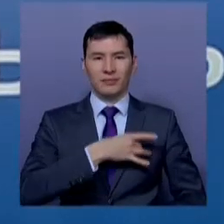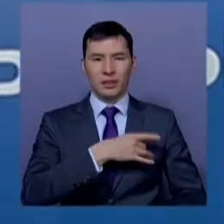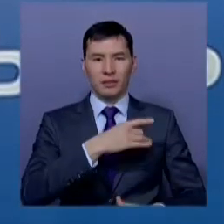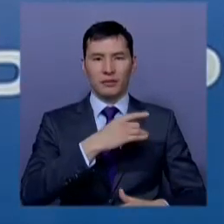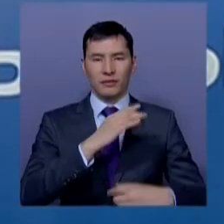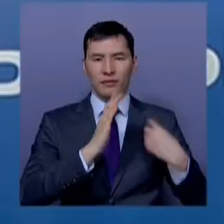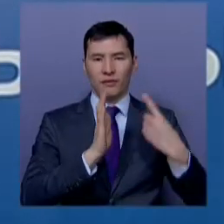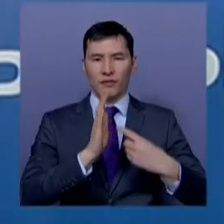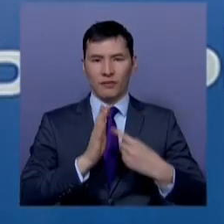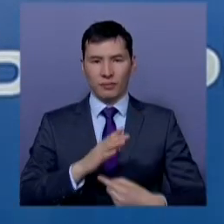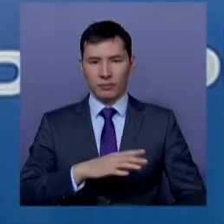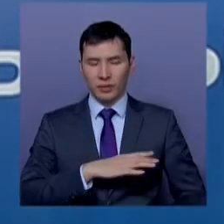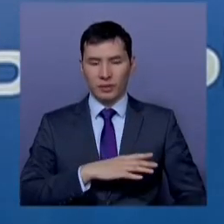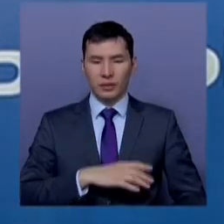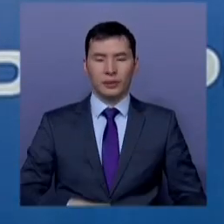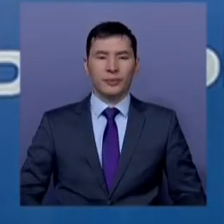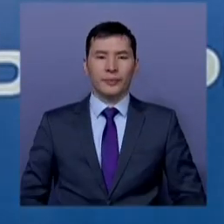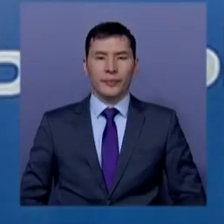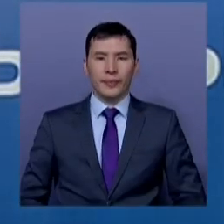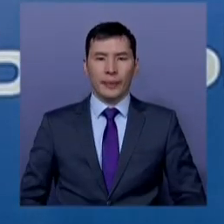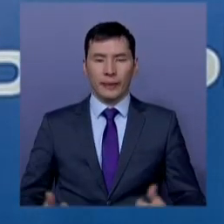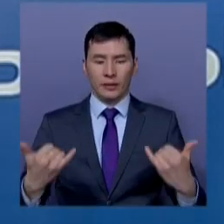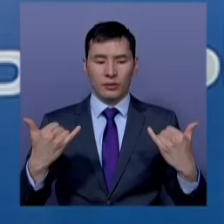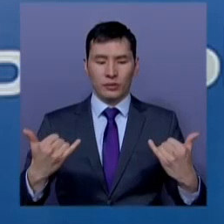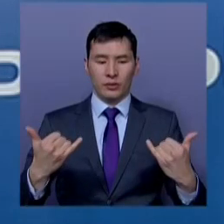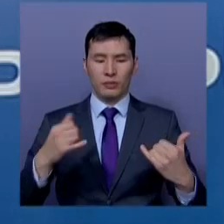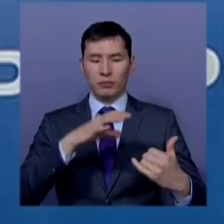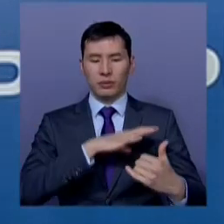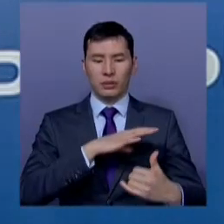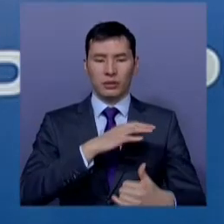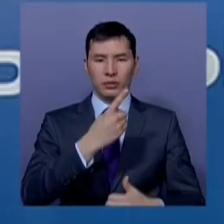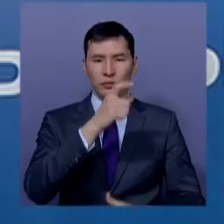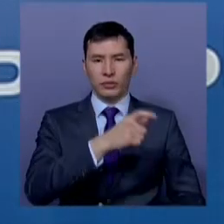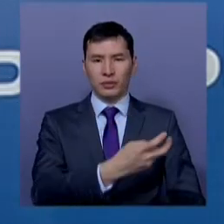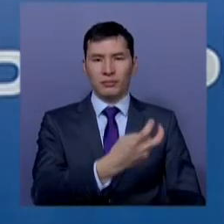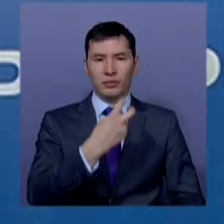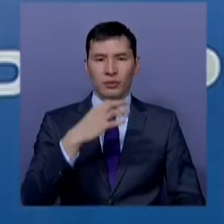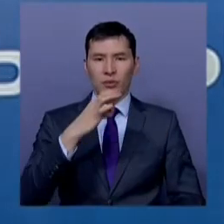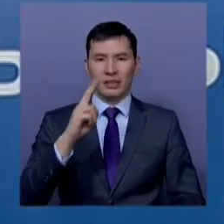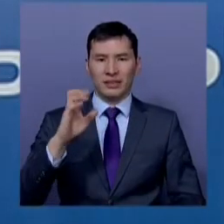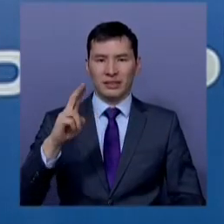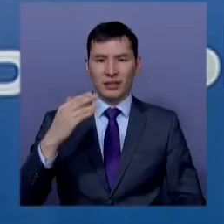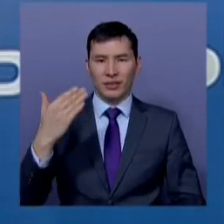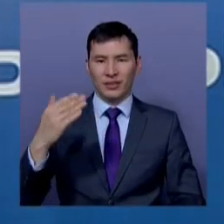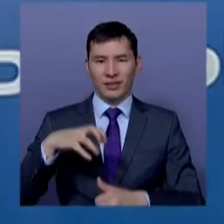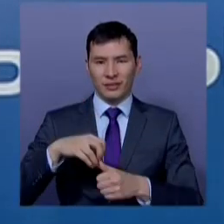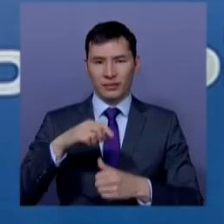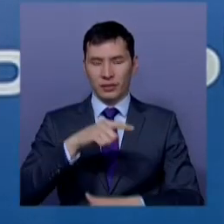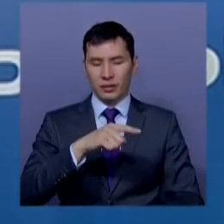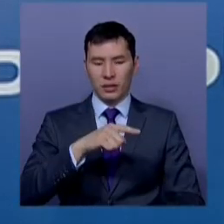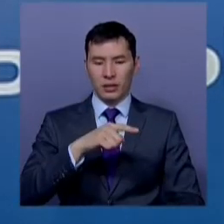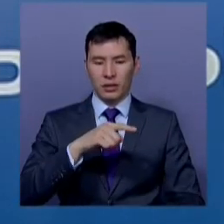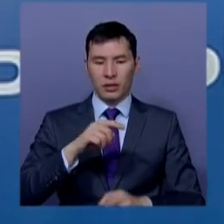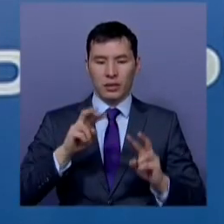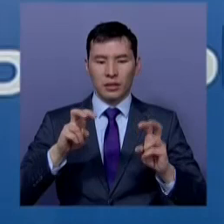себеп мәселелер көтерді бір-екі адам. Қазір келіп кеткен бір кісі, ол мына КСК-ның басшысы екен, ол кісі мына